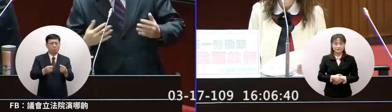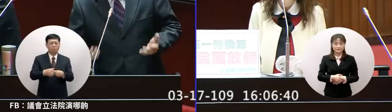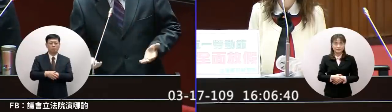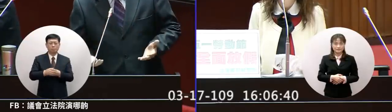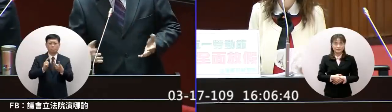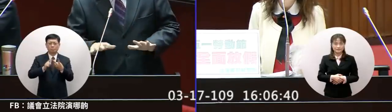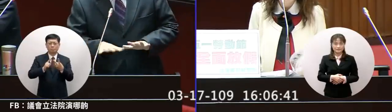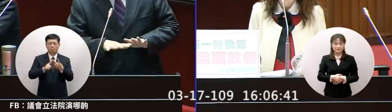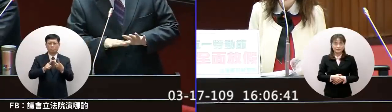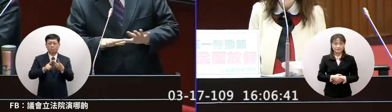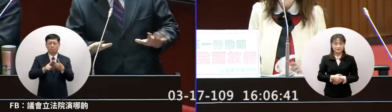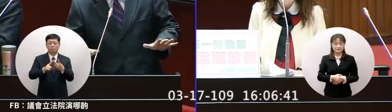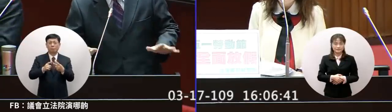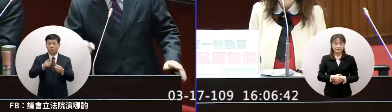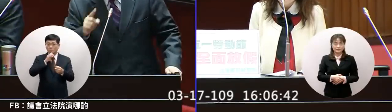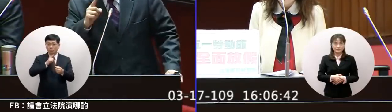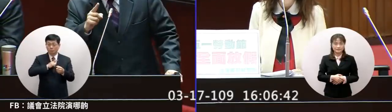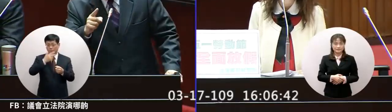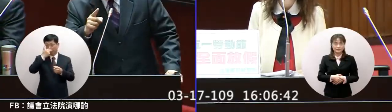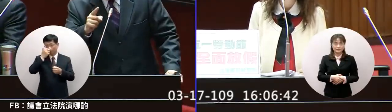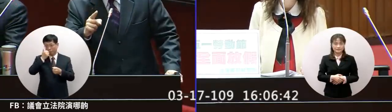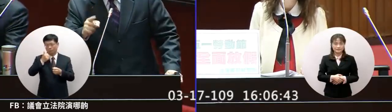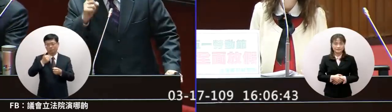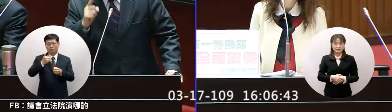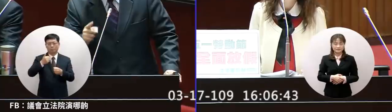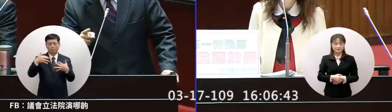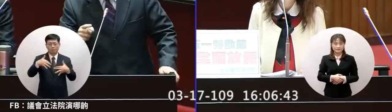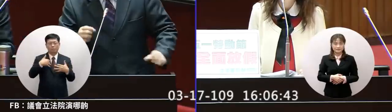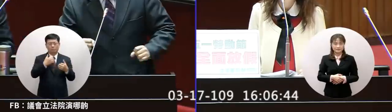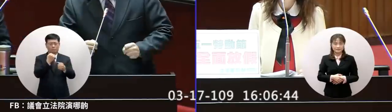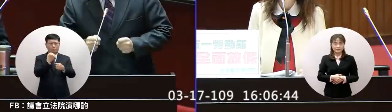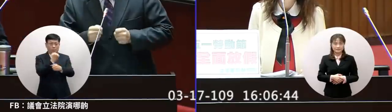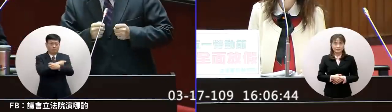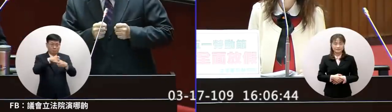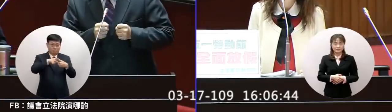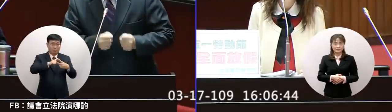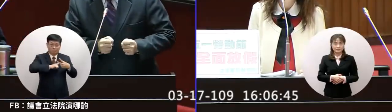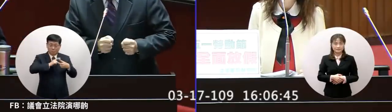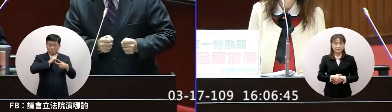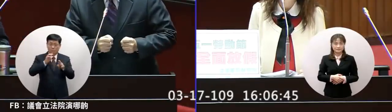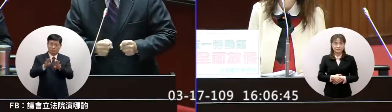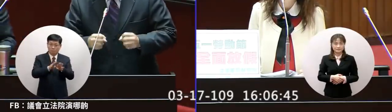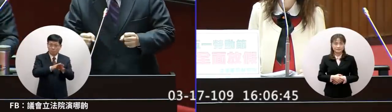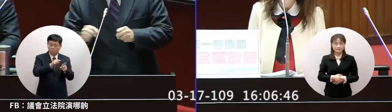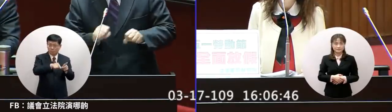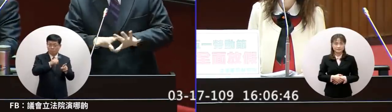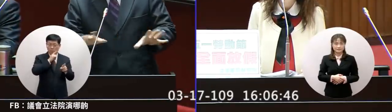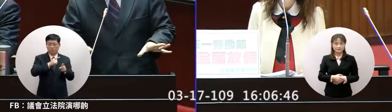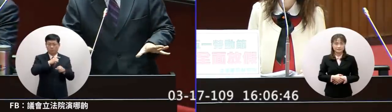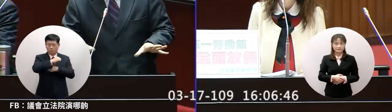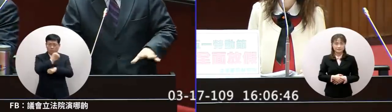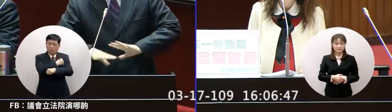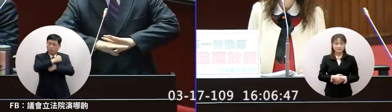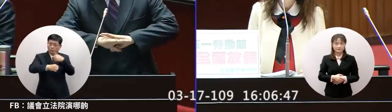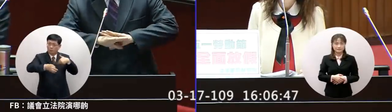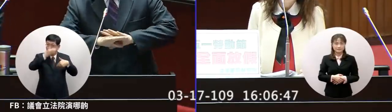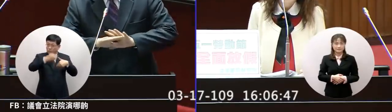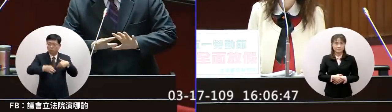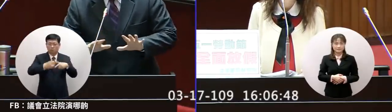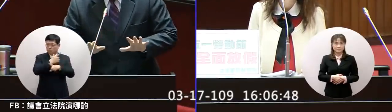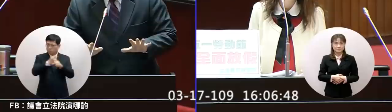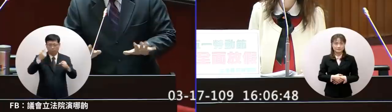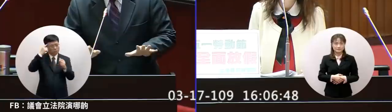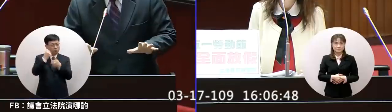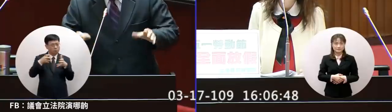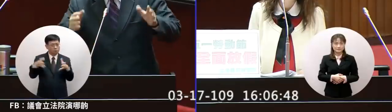起来。佮另外就是讲咱规规的方便性，上主要甲劳工的这劳动价值，拢爱这拢爱规个考虑着。啊，这规个考